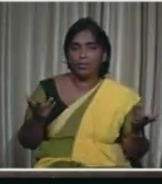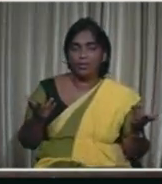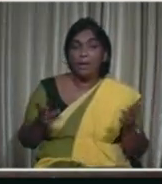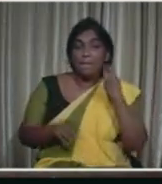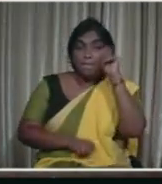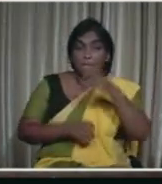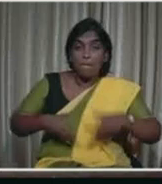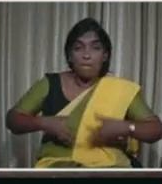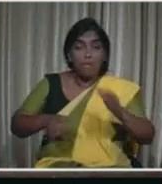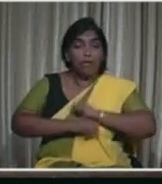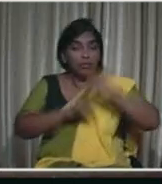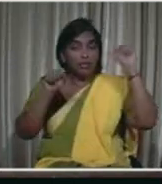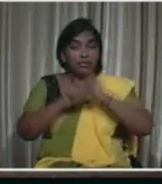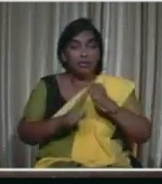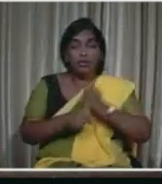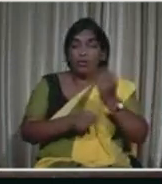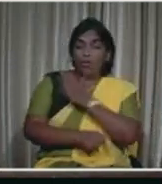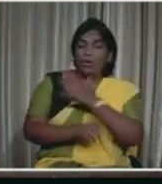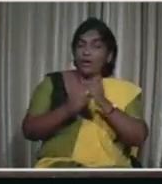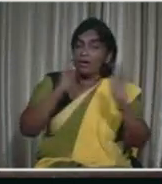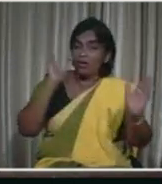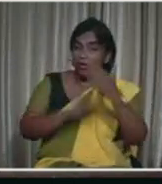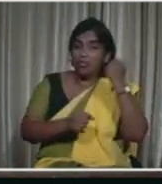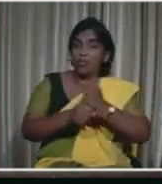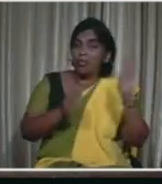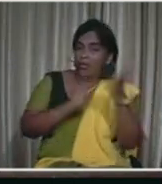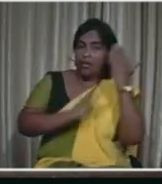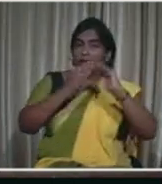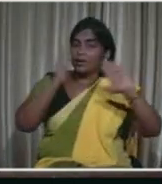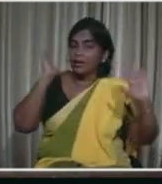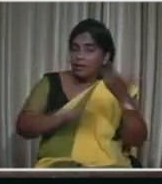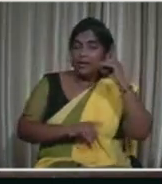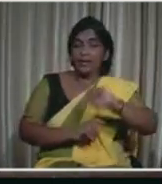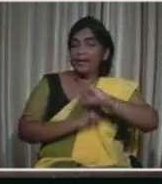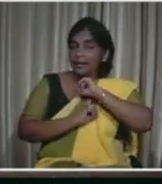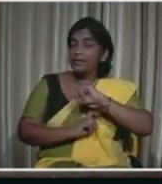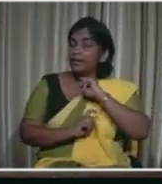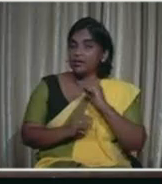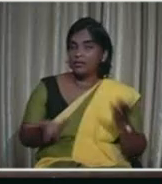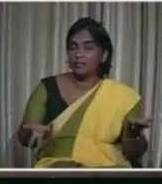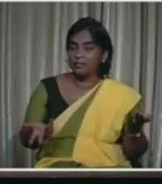minissu paarata bahala gota go home go home go home kiyala kaya gana daramada